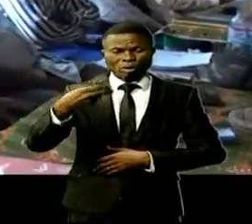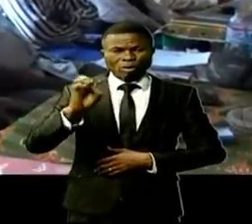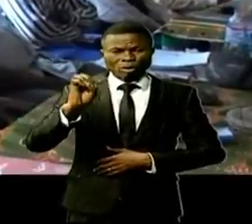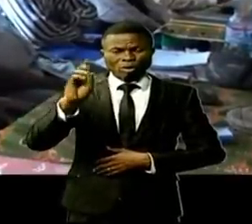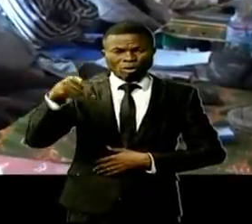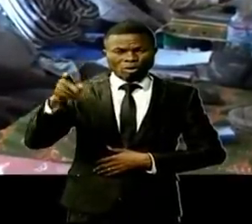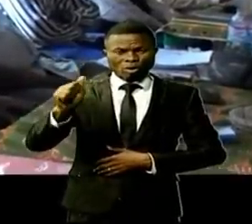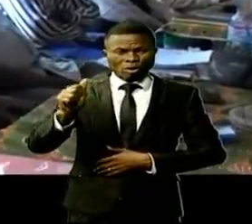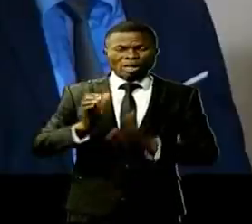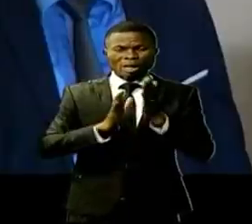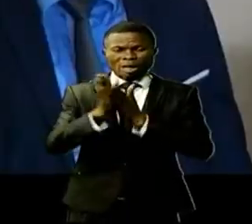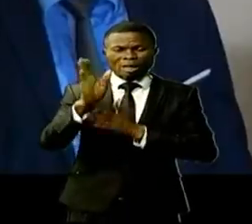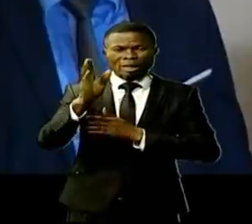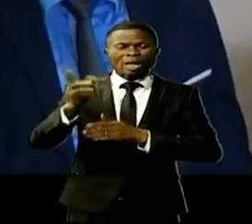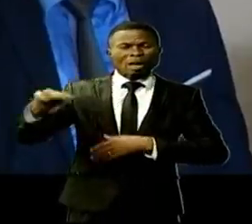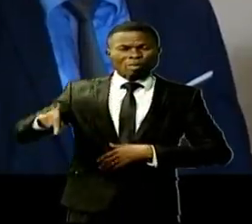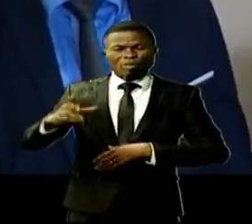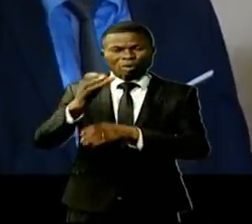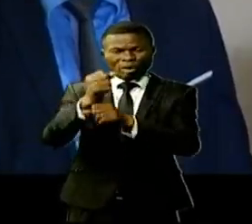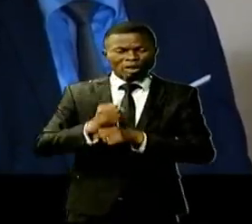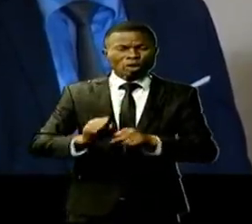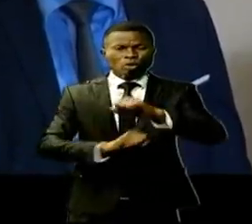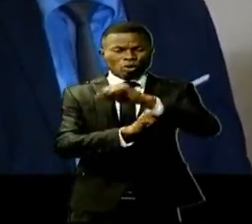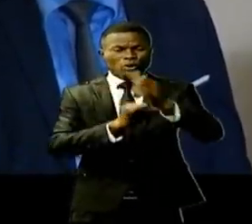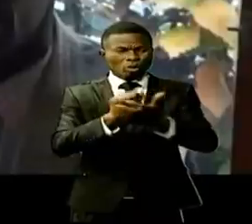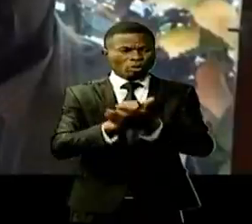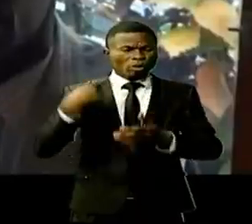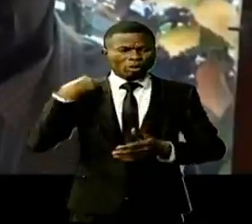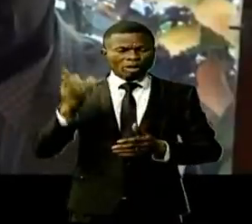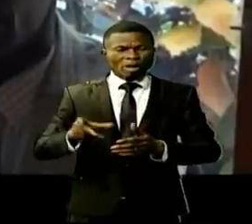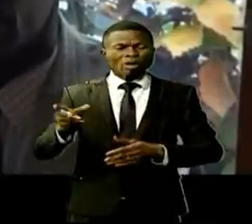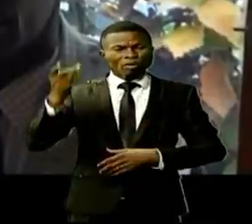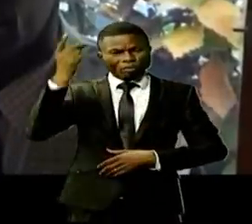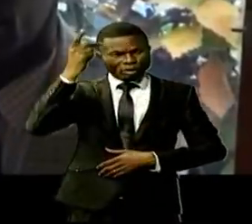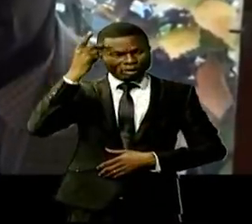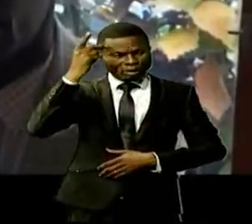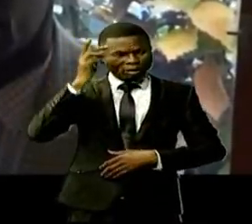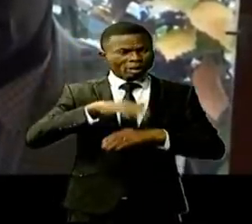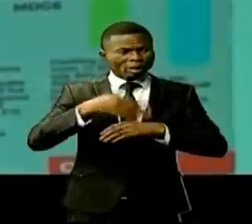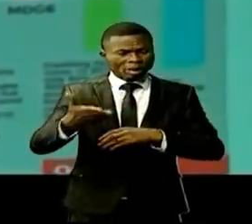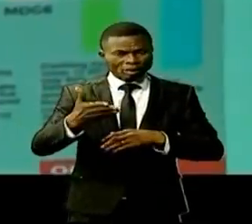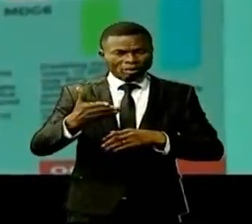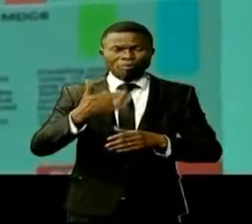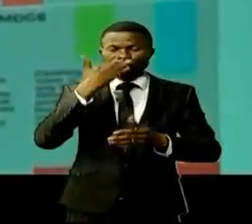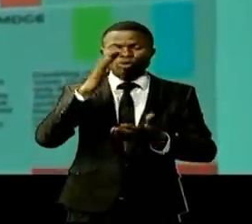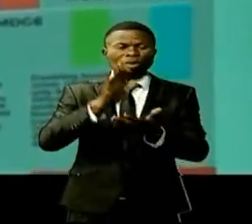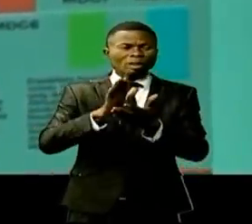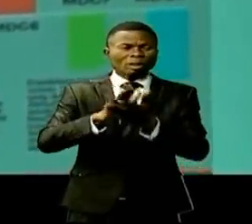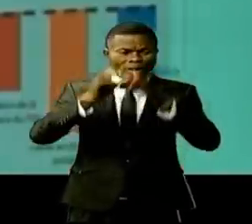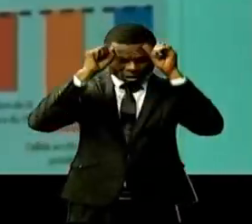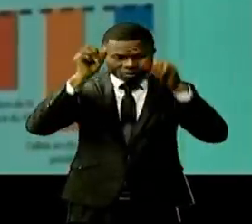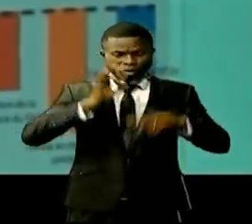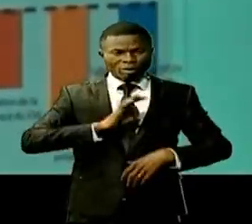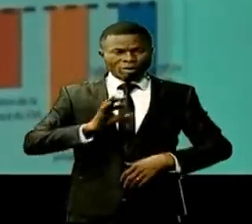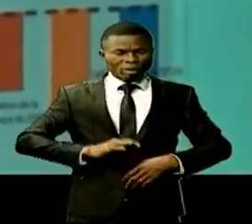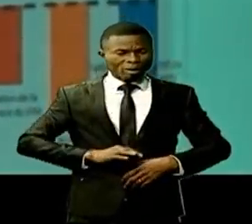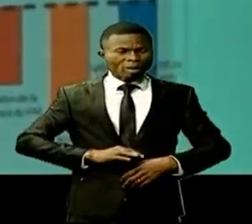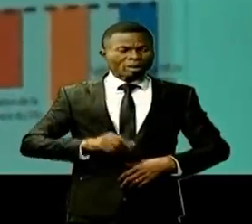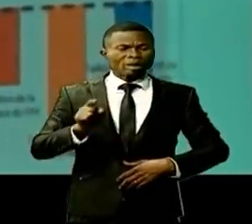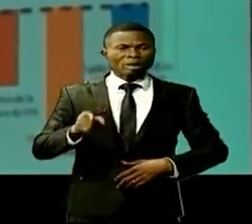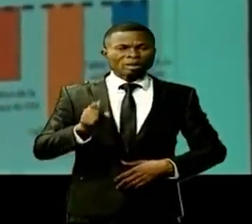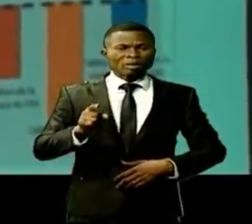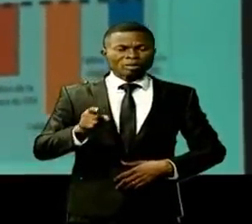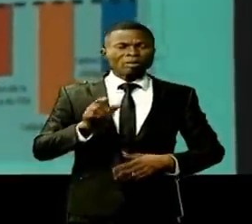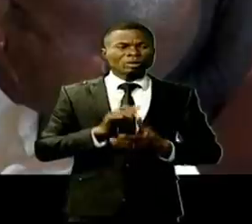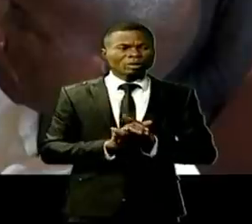15 provinces qui ont bénéficié cet appui du gouvernement central. Après avoir rendu hommage au chef de l'État, Félix-Antoine